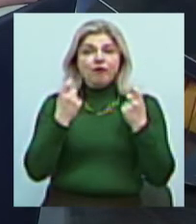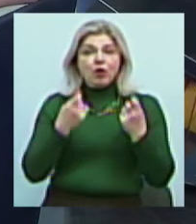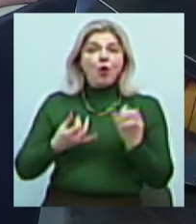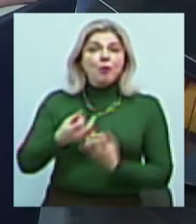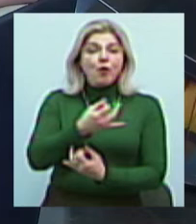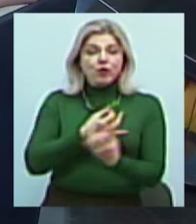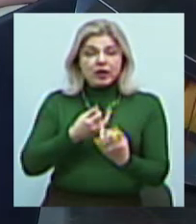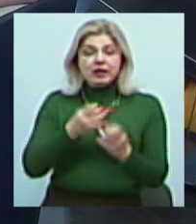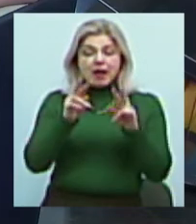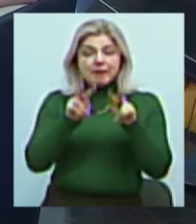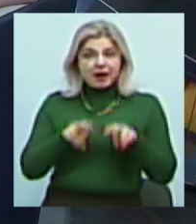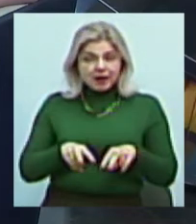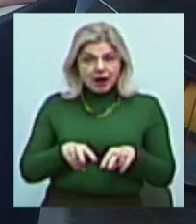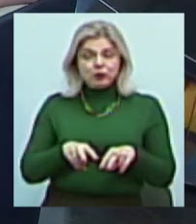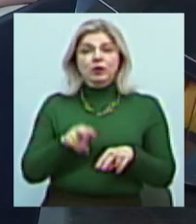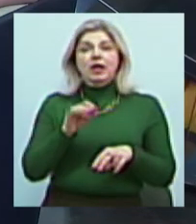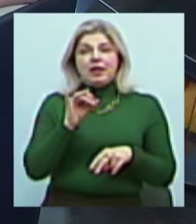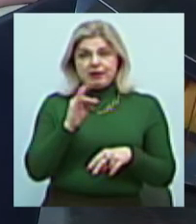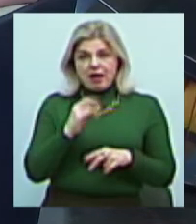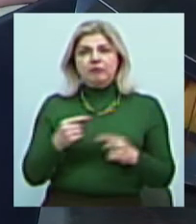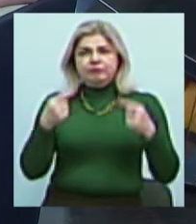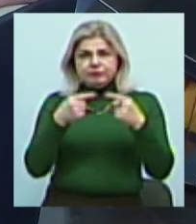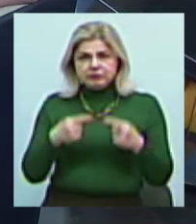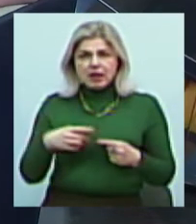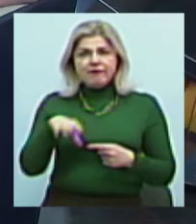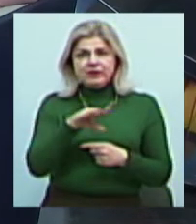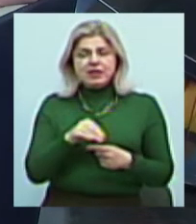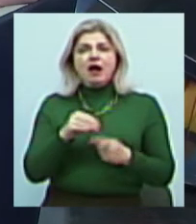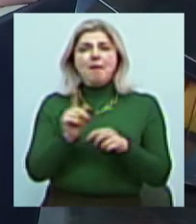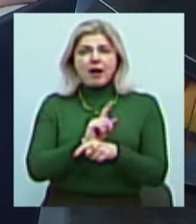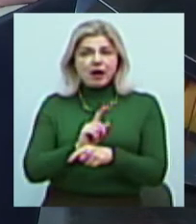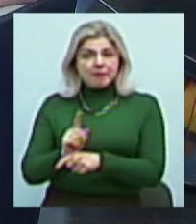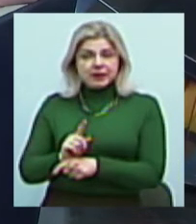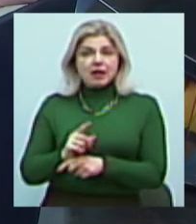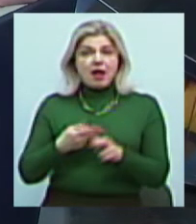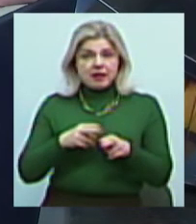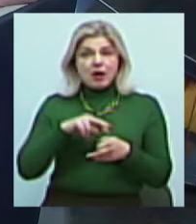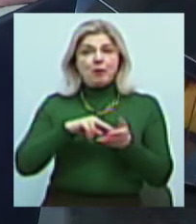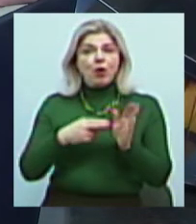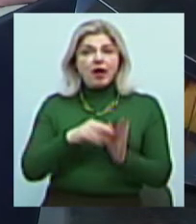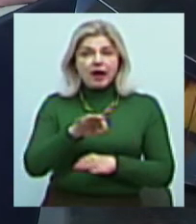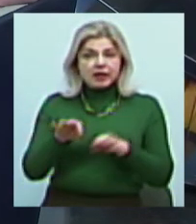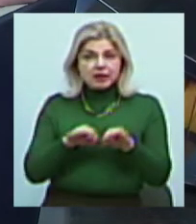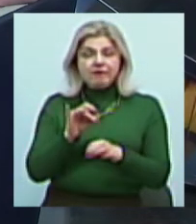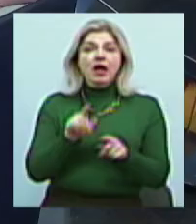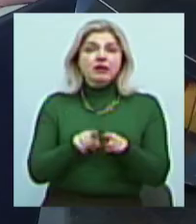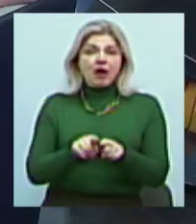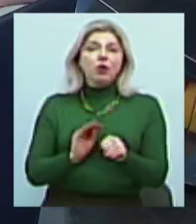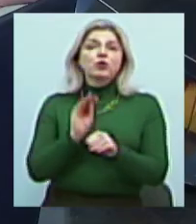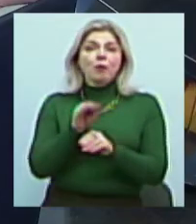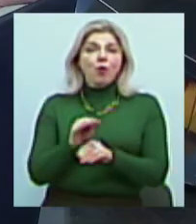обговорили, переглянули на відповідність всіх даних, всіх параметрів даних проєктів і також доповнювали